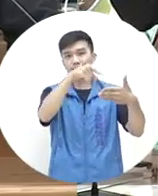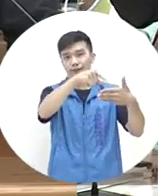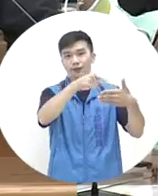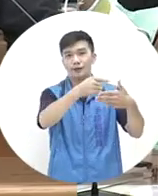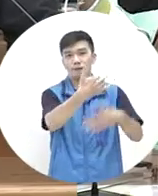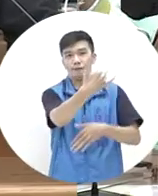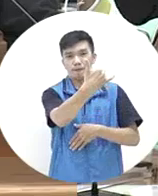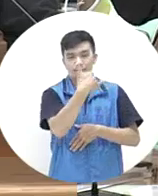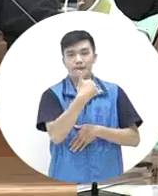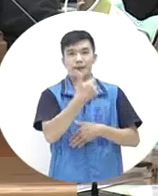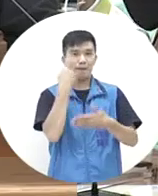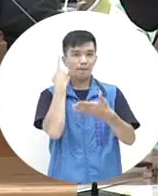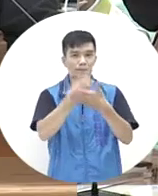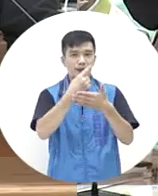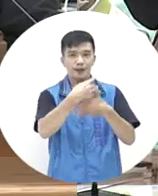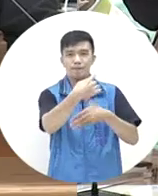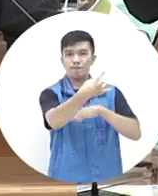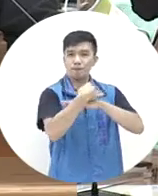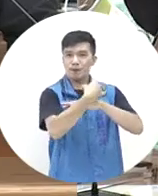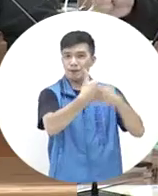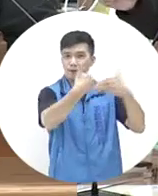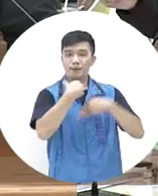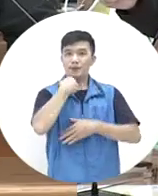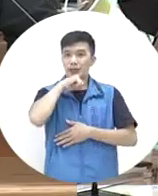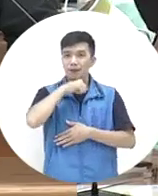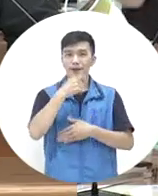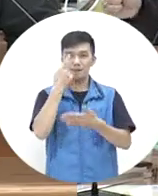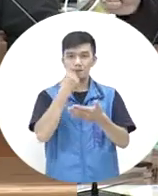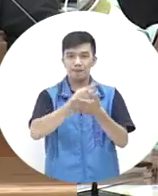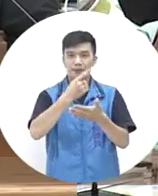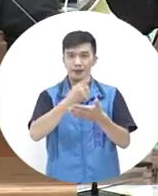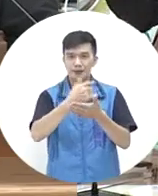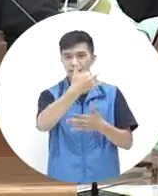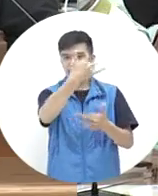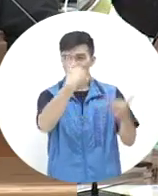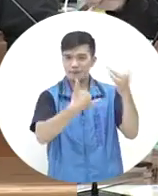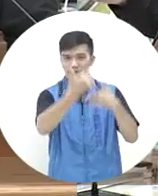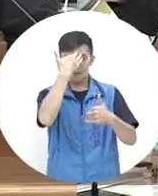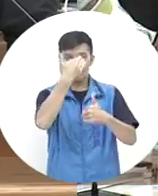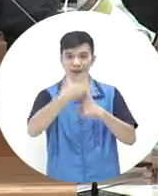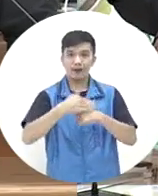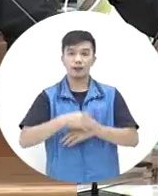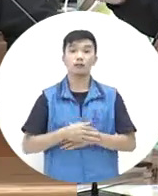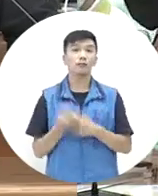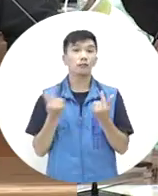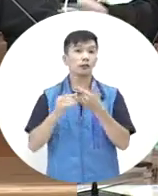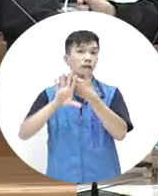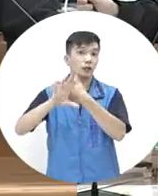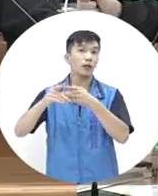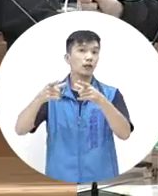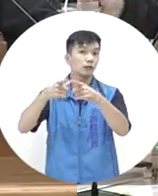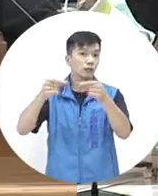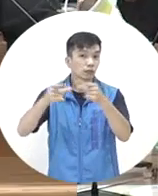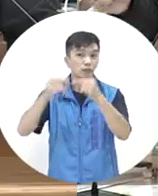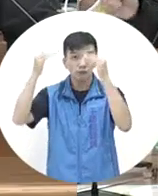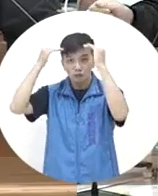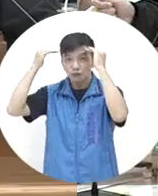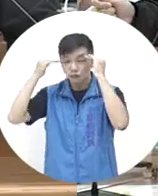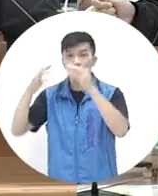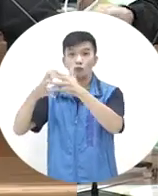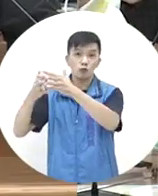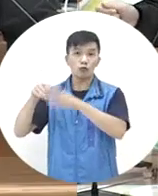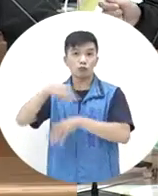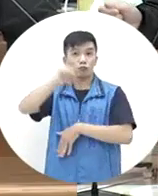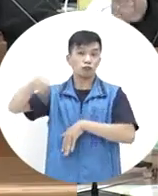每天会派军机来扰台，其他国家不会。你刚才讲的美国、日本、韩国，其他国家都不会，只有中国